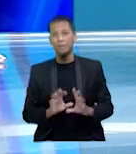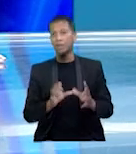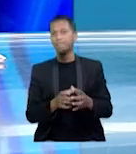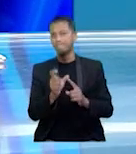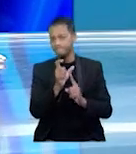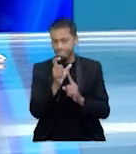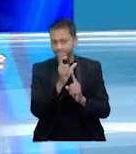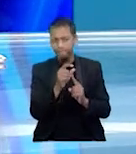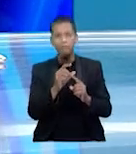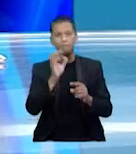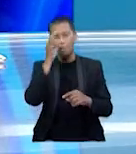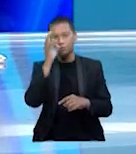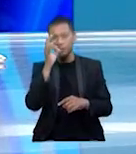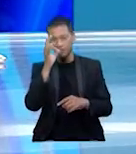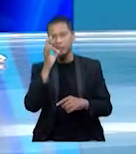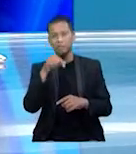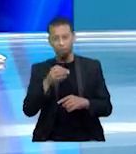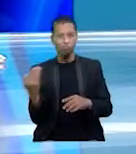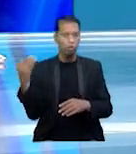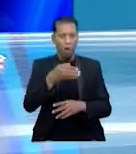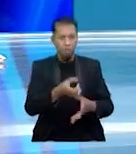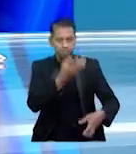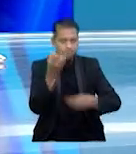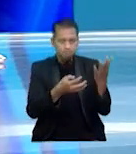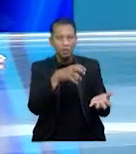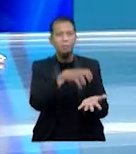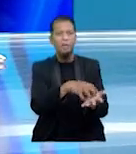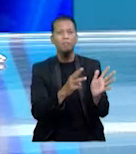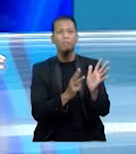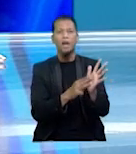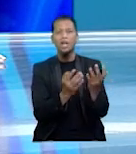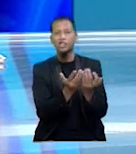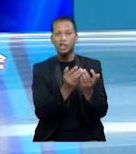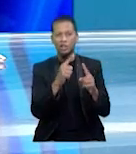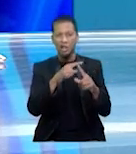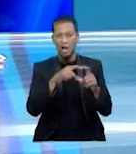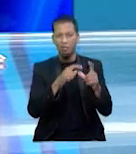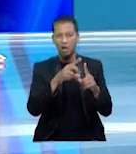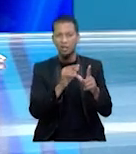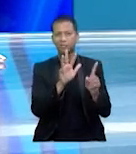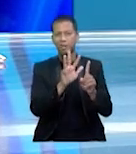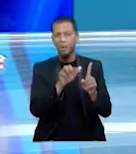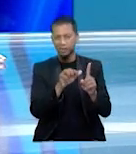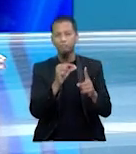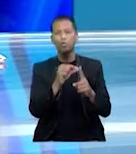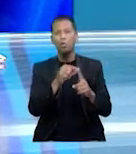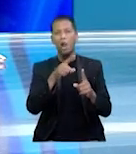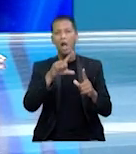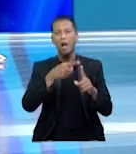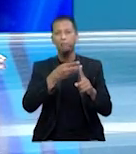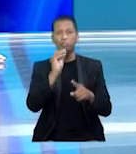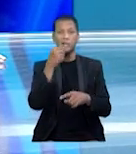Pemirsa, tim Puslap 4 Mabespori melakukan olah TKP di lokasi Madrasah Sanawiyah 19 Pondok Labu, Jakarta Selatan. Tim